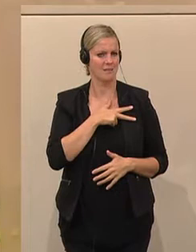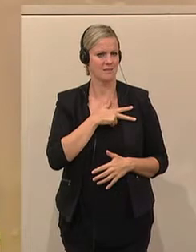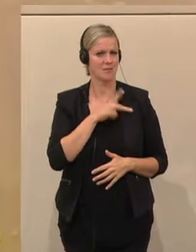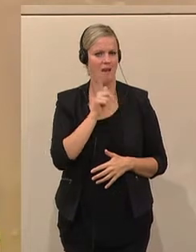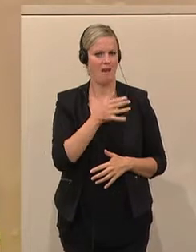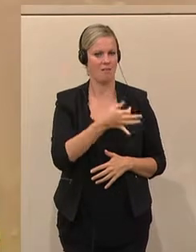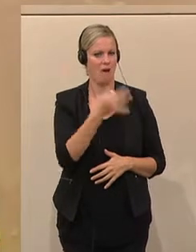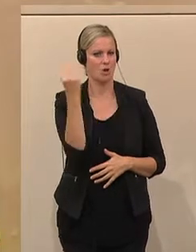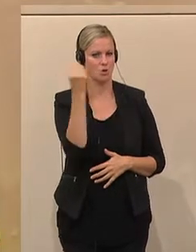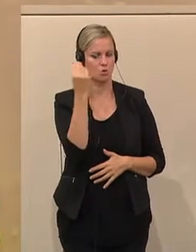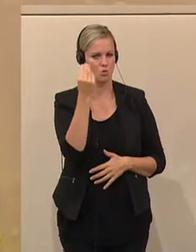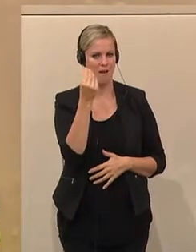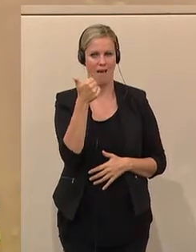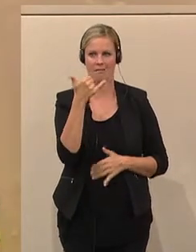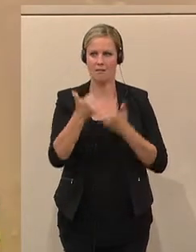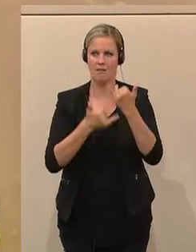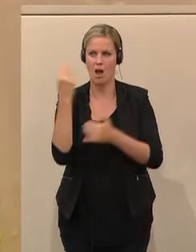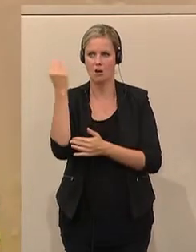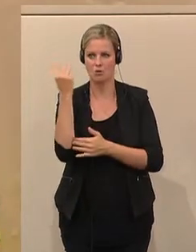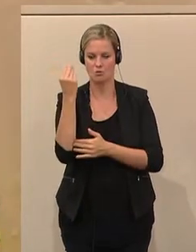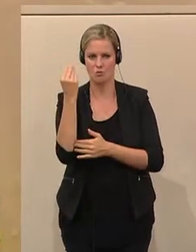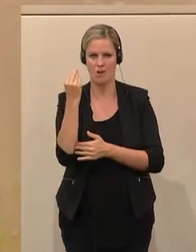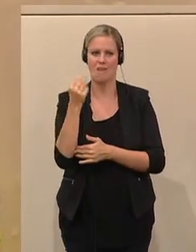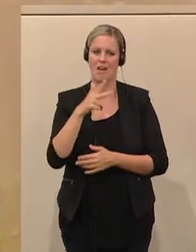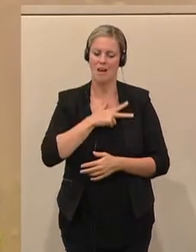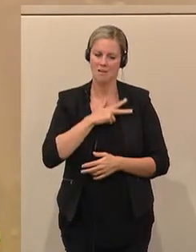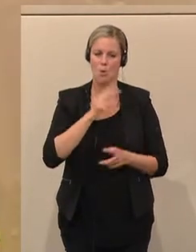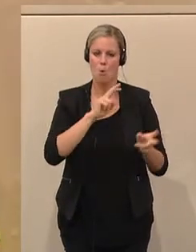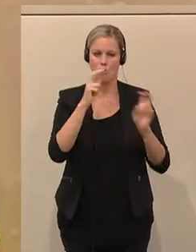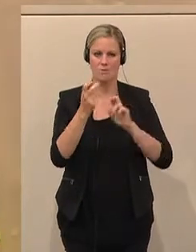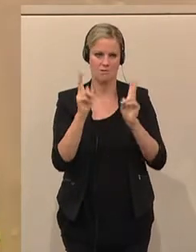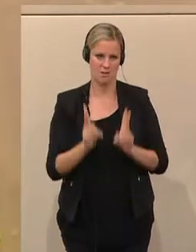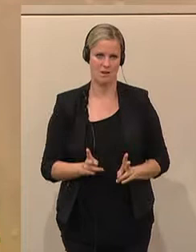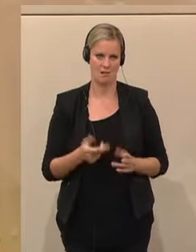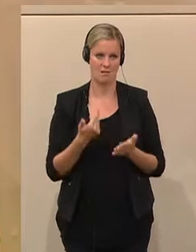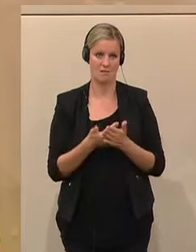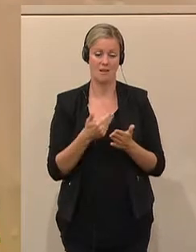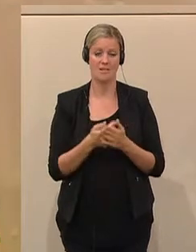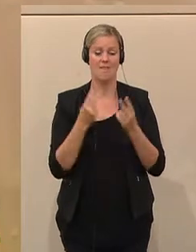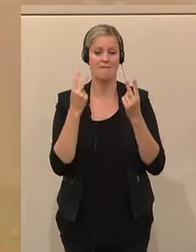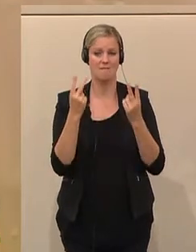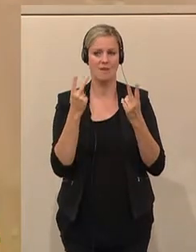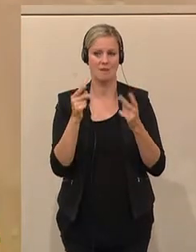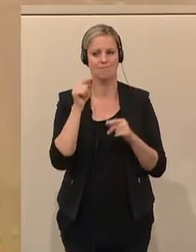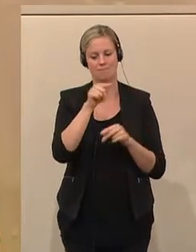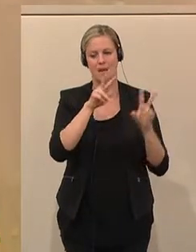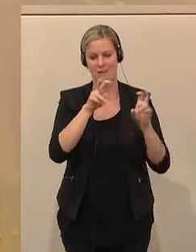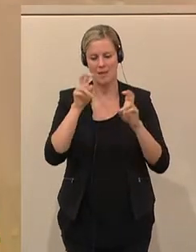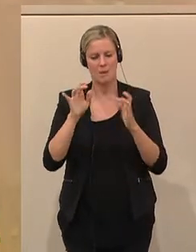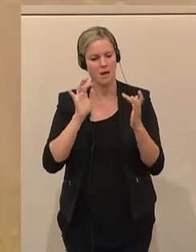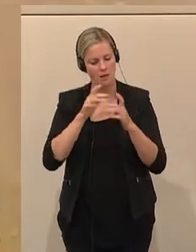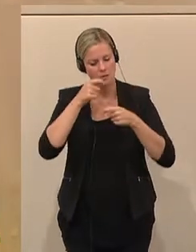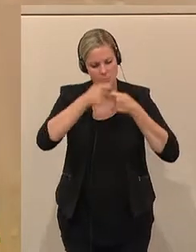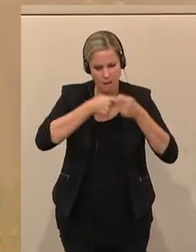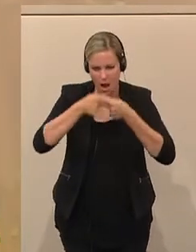Schultages, innerhalb eines Schuljahres umsetzen zu können. Und deswegen ist es umso wichtiger, auch sich kritisch damit auseinanderzusetzen. Welche Inhalte